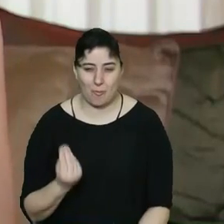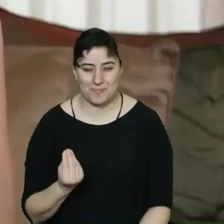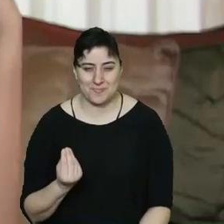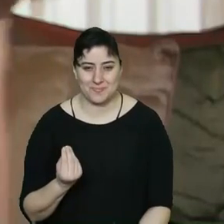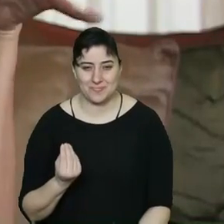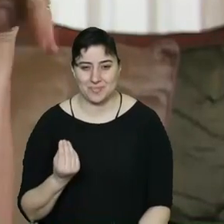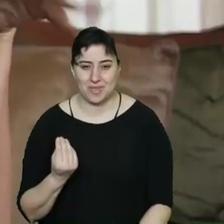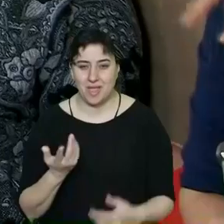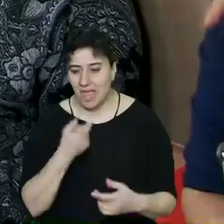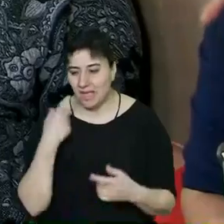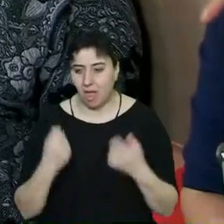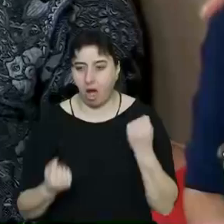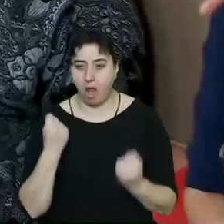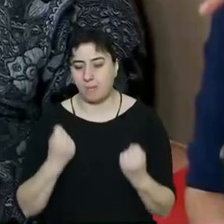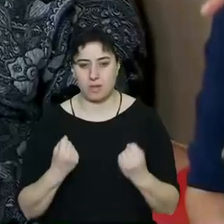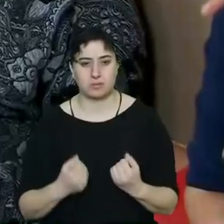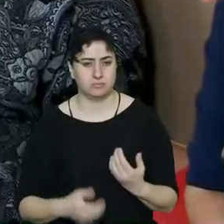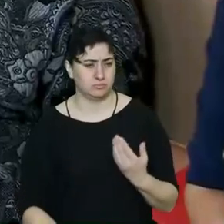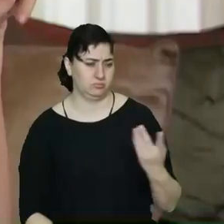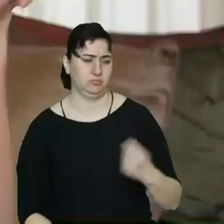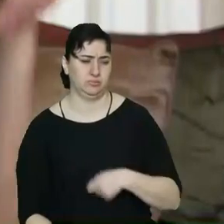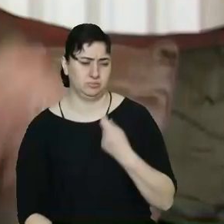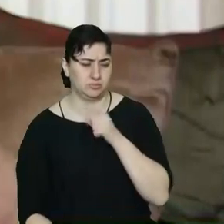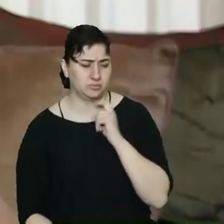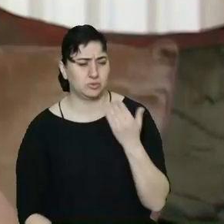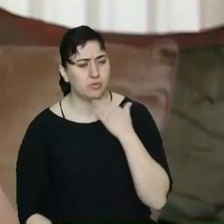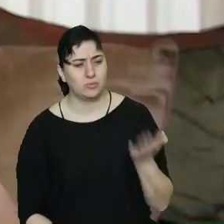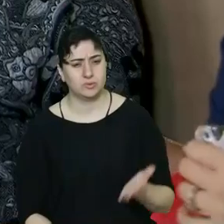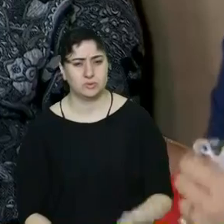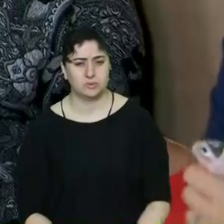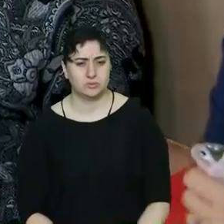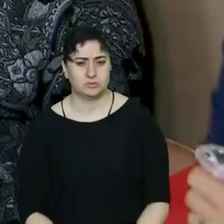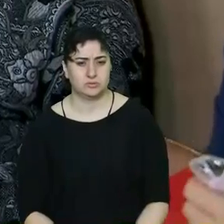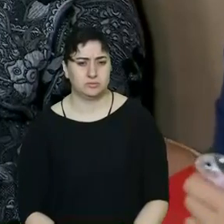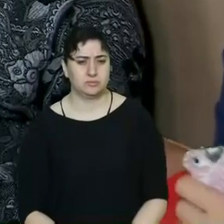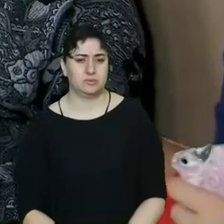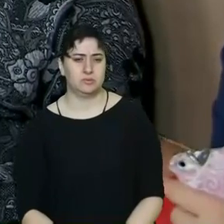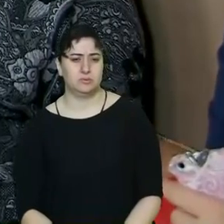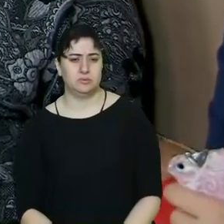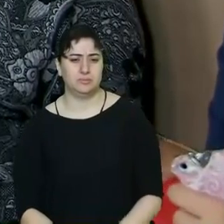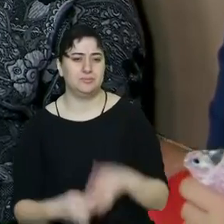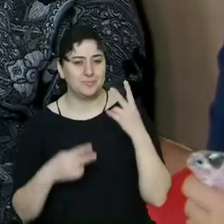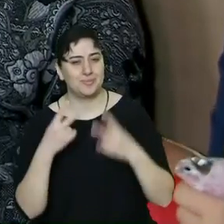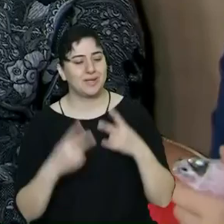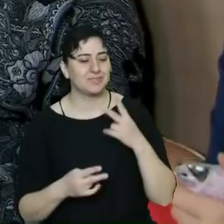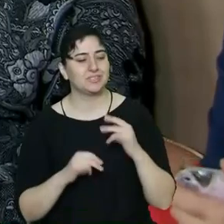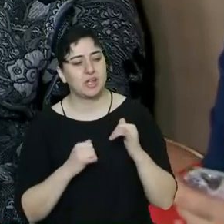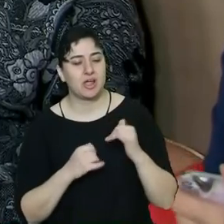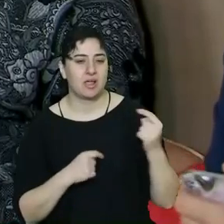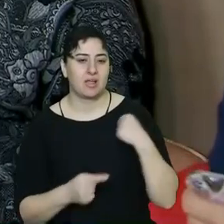mi dersin? Antika araba falan. Ya nereden çıkar izin öyle şey ya? Biz böyle Cavit'le ara sıra birbirimize